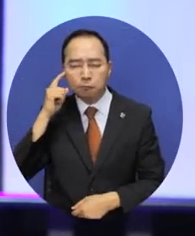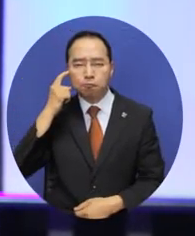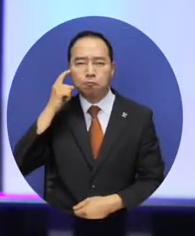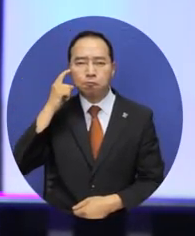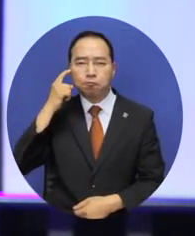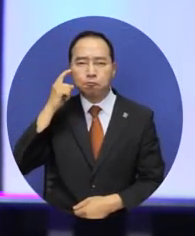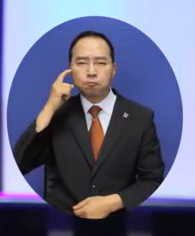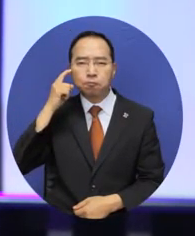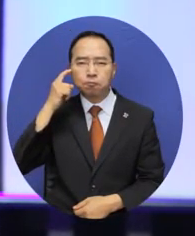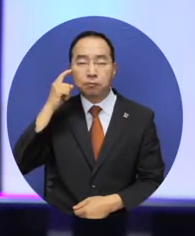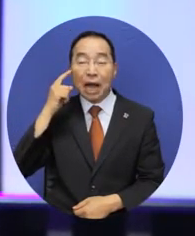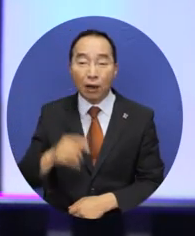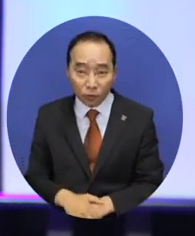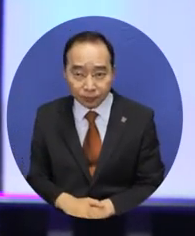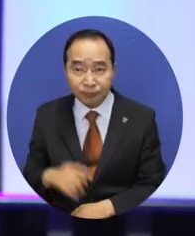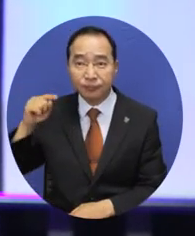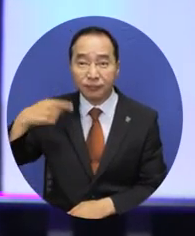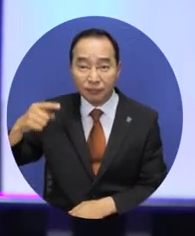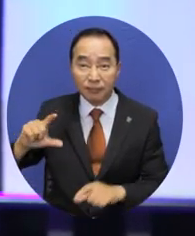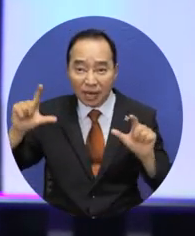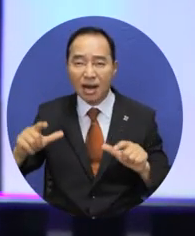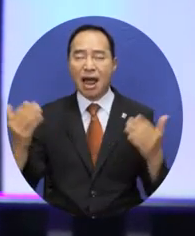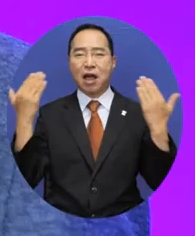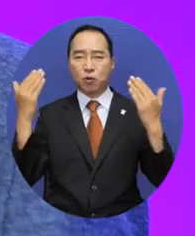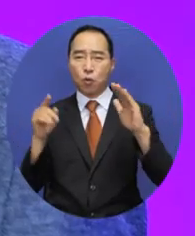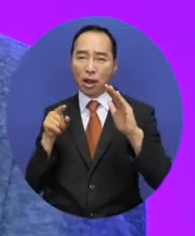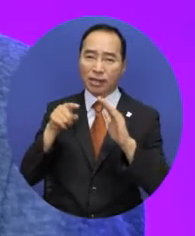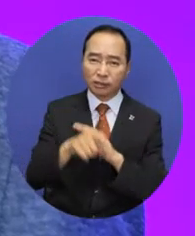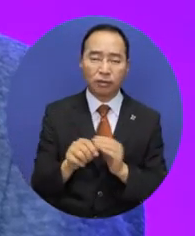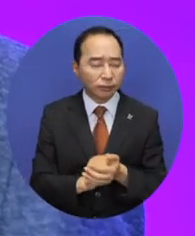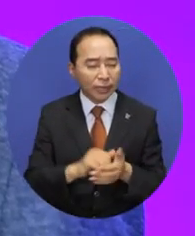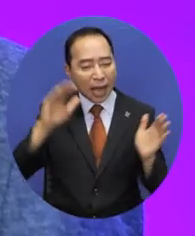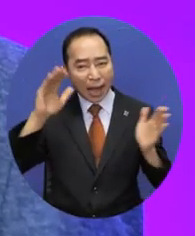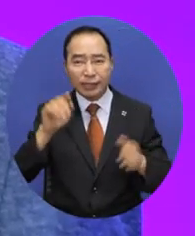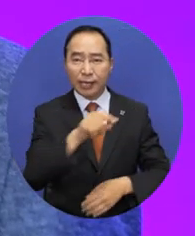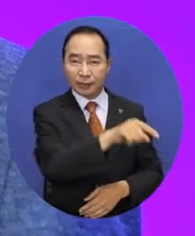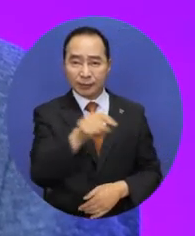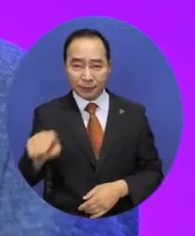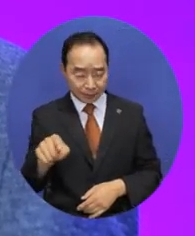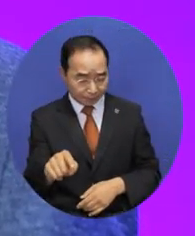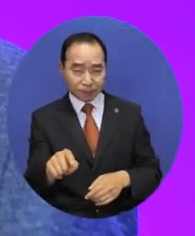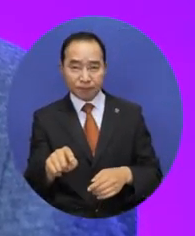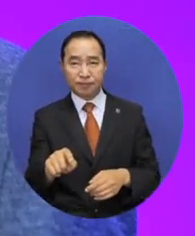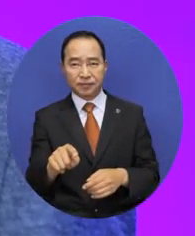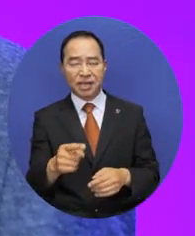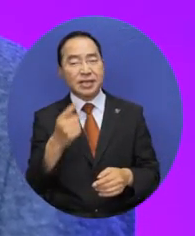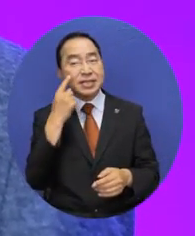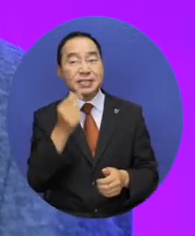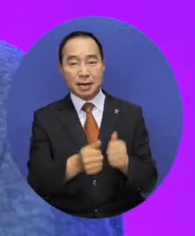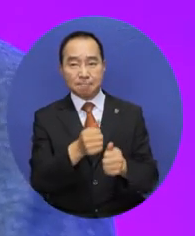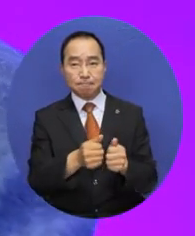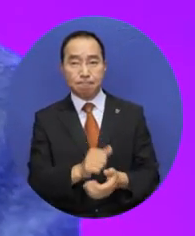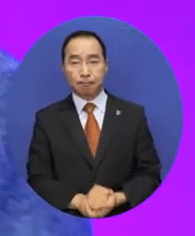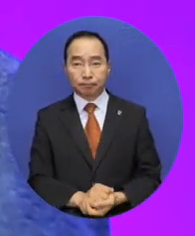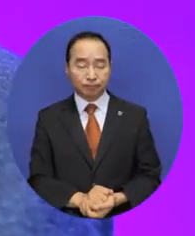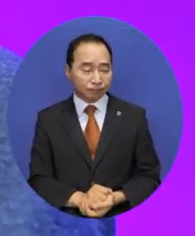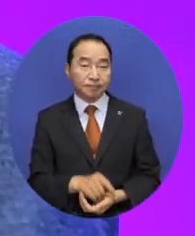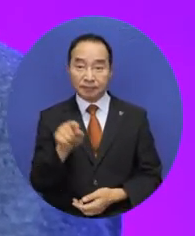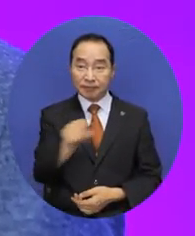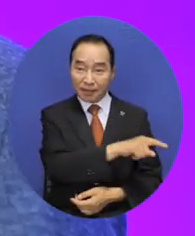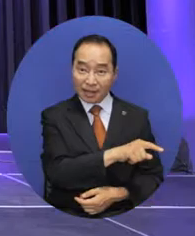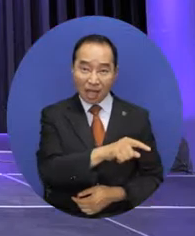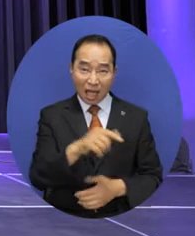했습니다. 그리고 그 다음날 학교를 가서 자기 학생들을 대상으로 실험을 했습니다. 그래서 똑같은